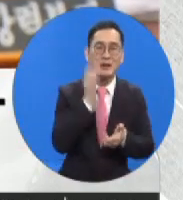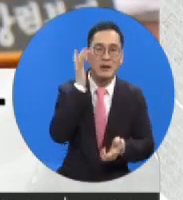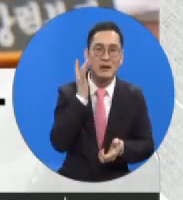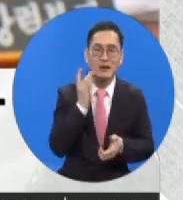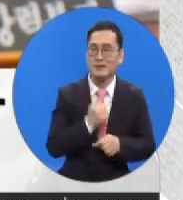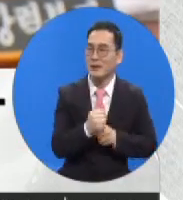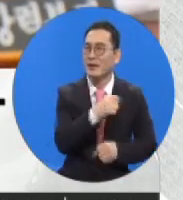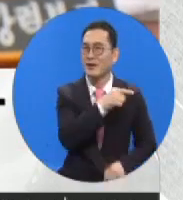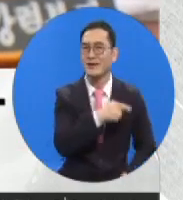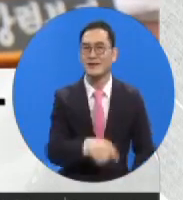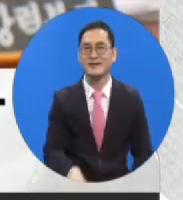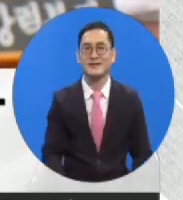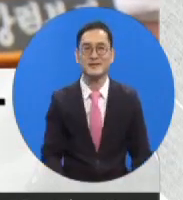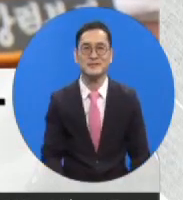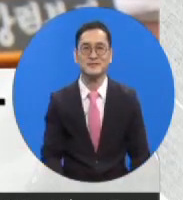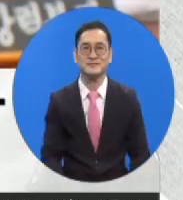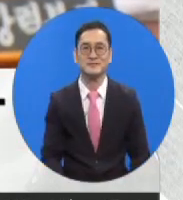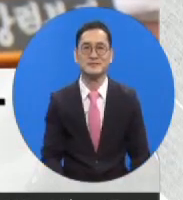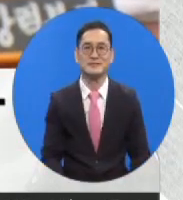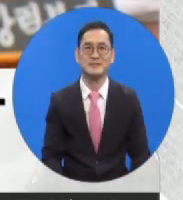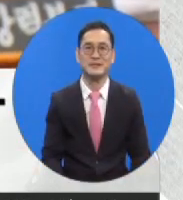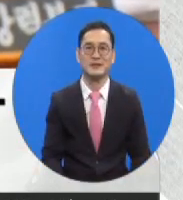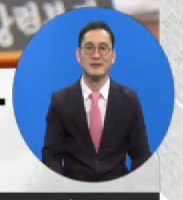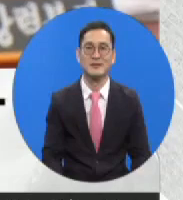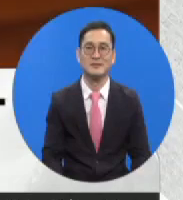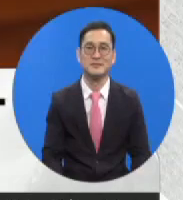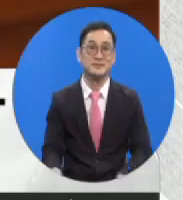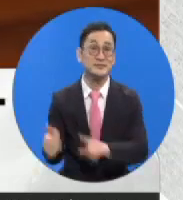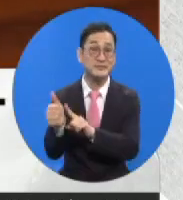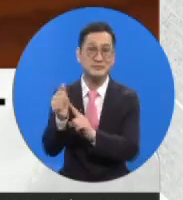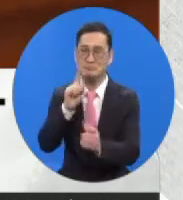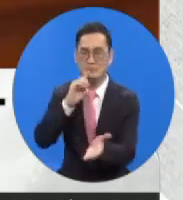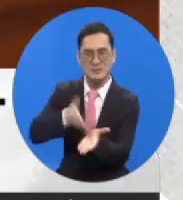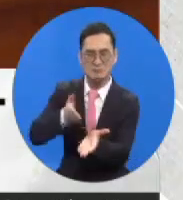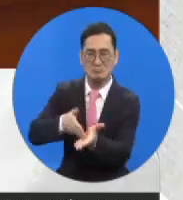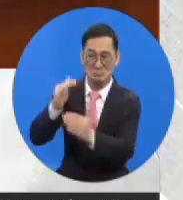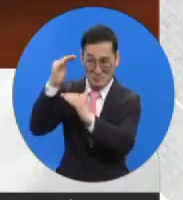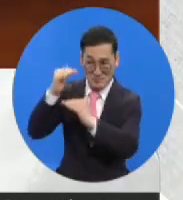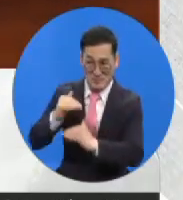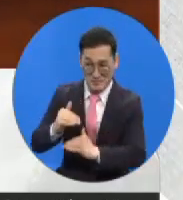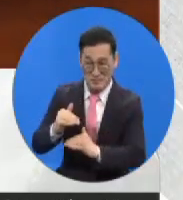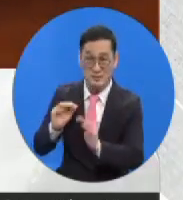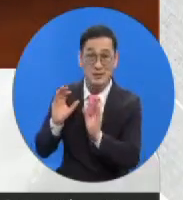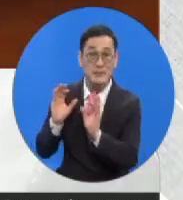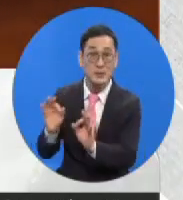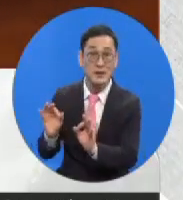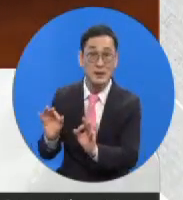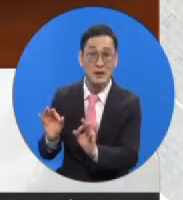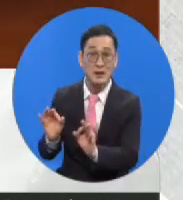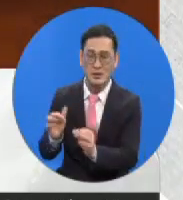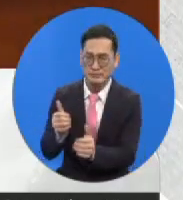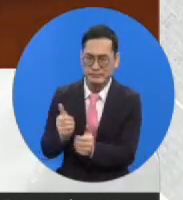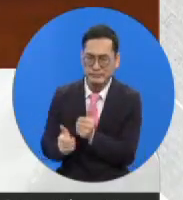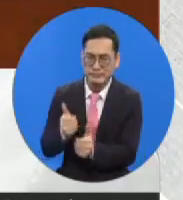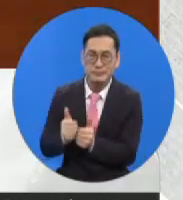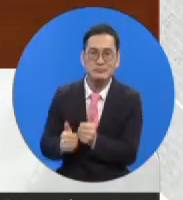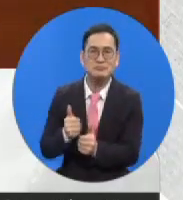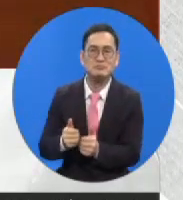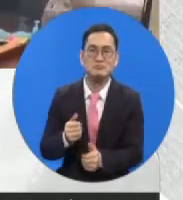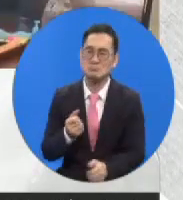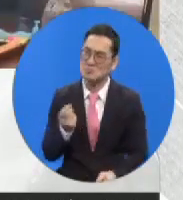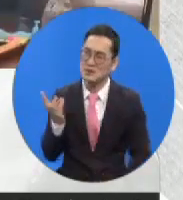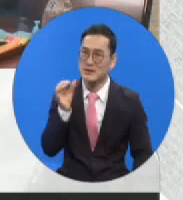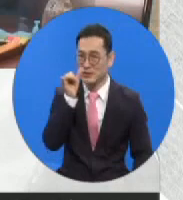이제 하나 더 이야기하고 싶은 게 어제 다시 윤 총장의 발언들 보면은 부적절하게 들리는 것이 많았어요.